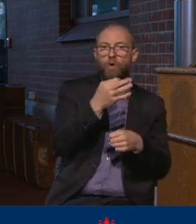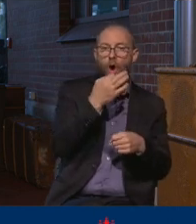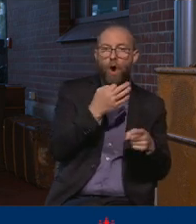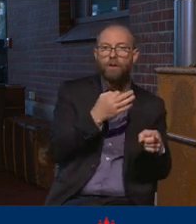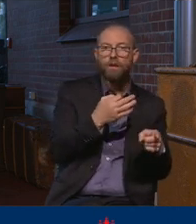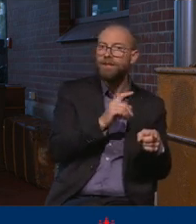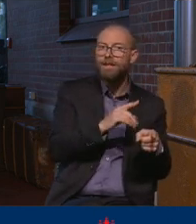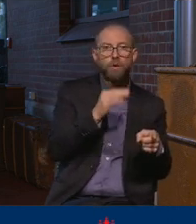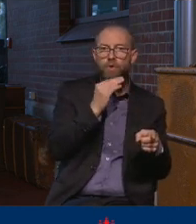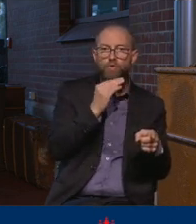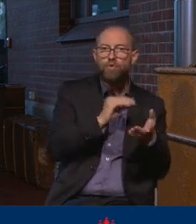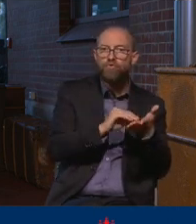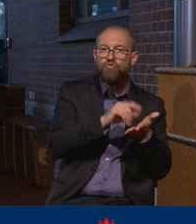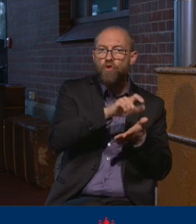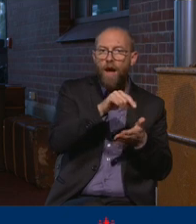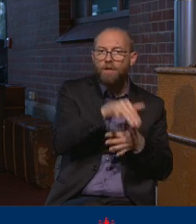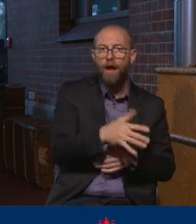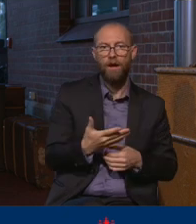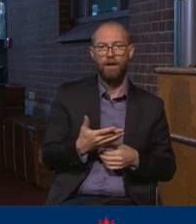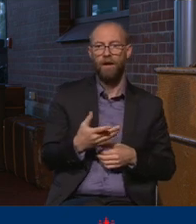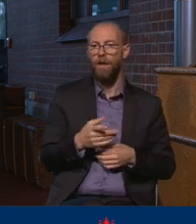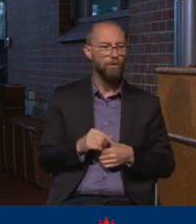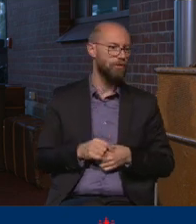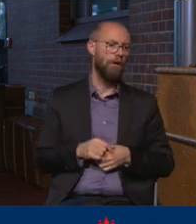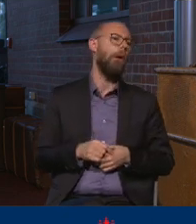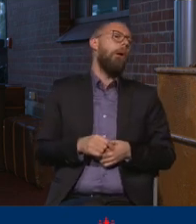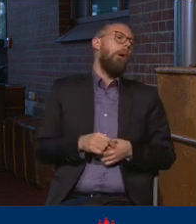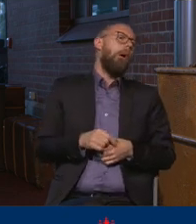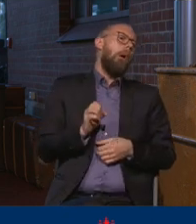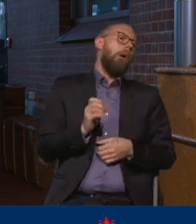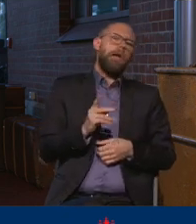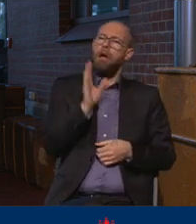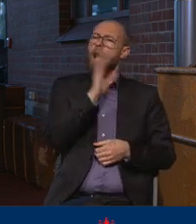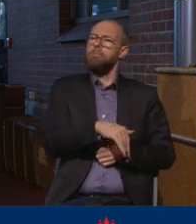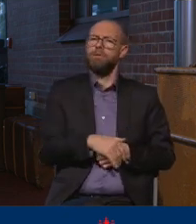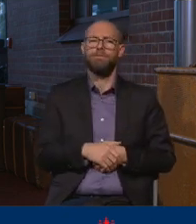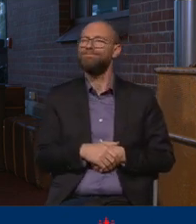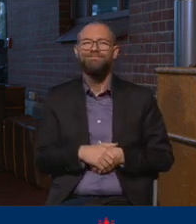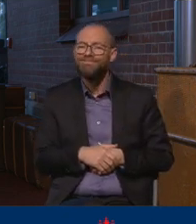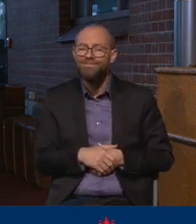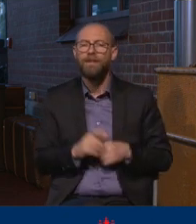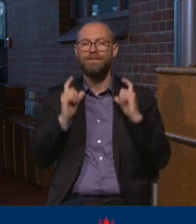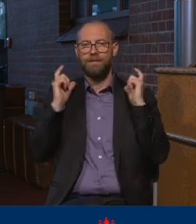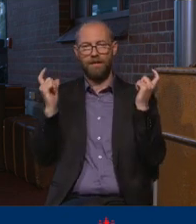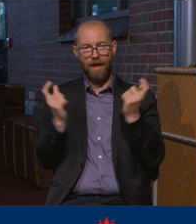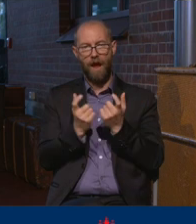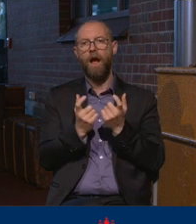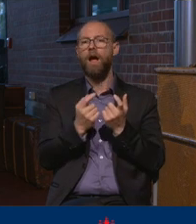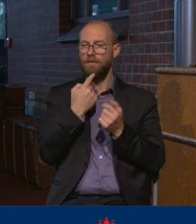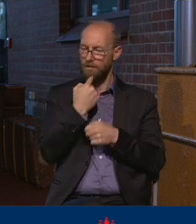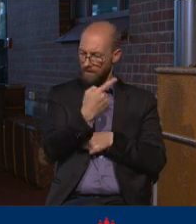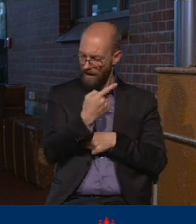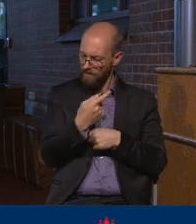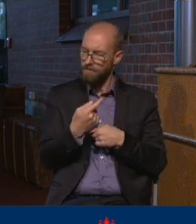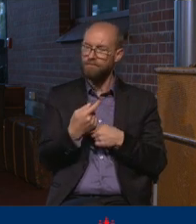in rothenburgsort vernachlässigt wird es gibt eine bindende zusage des senates zu sagen